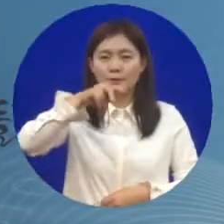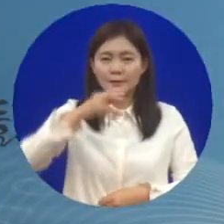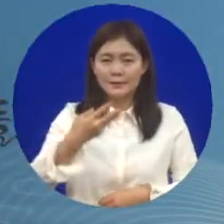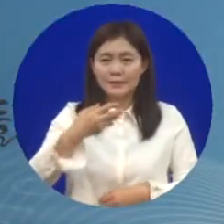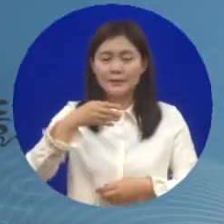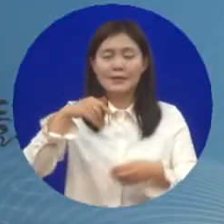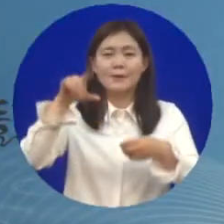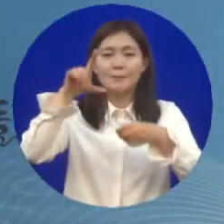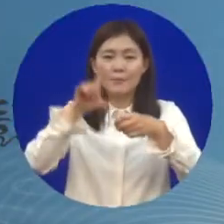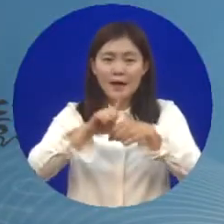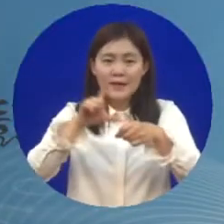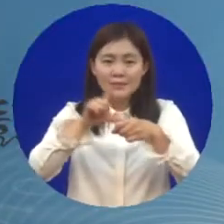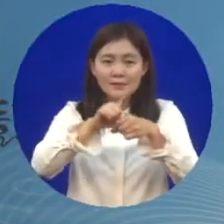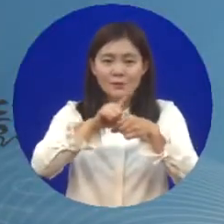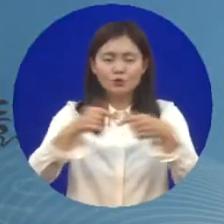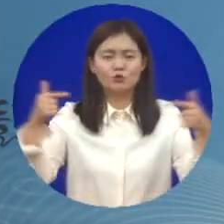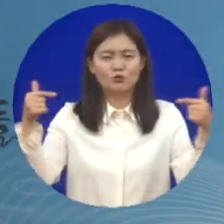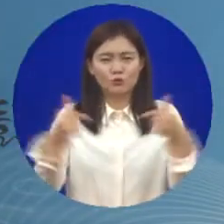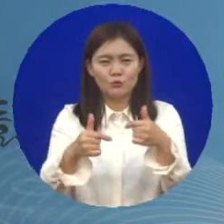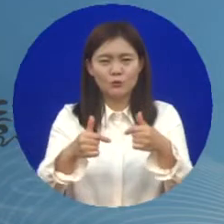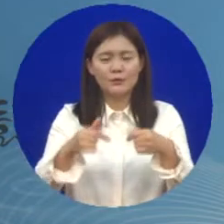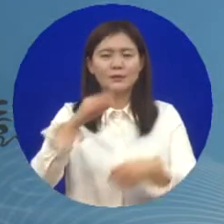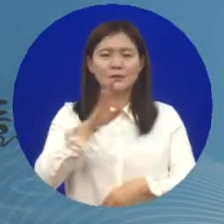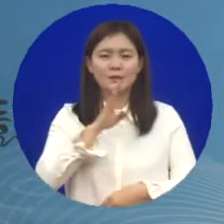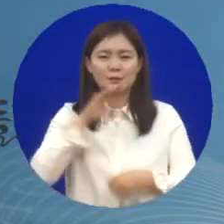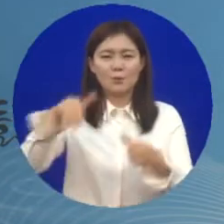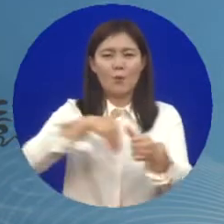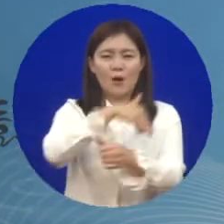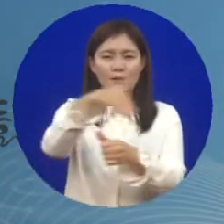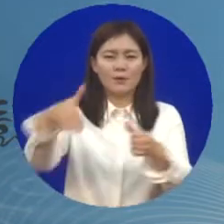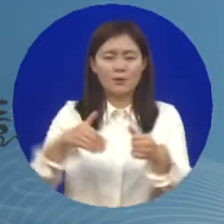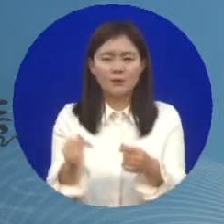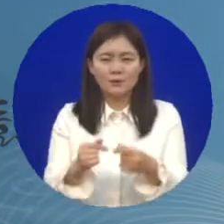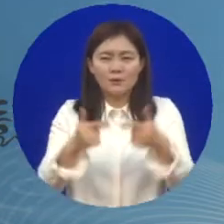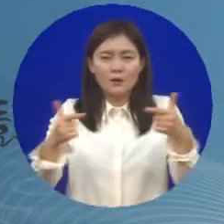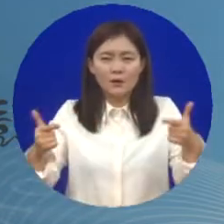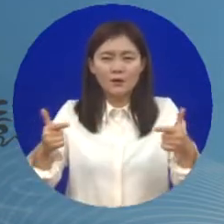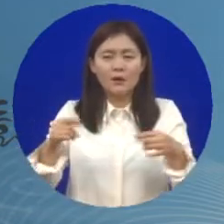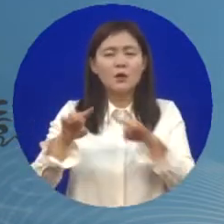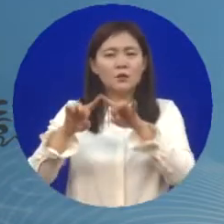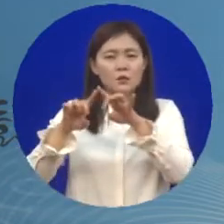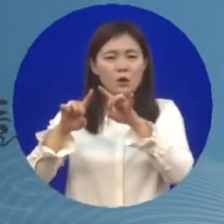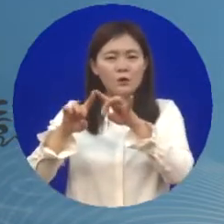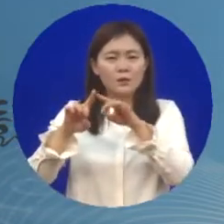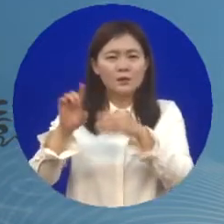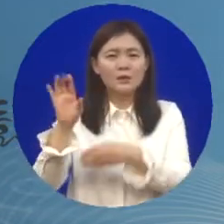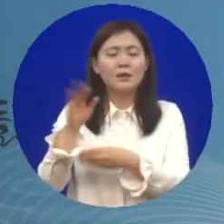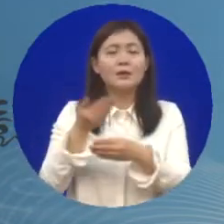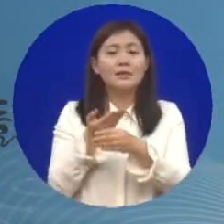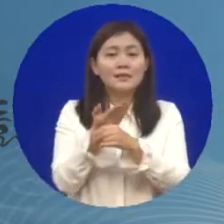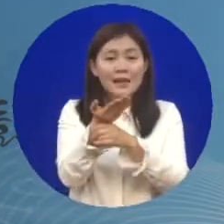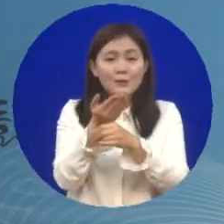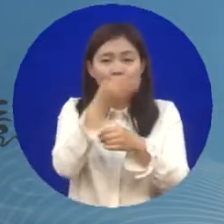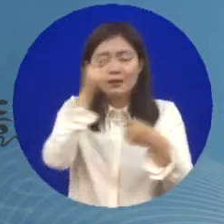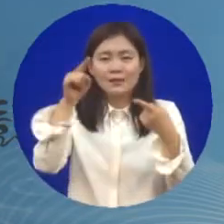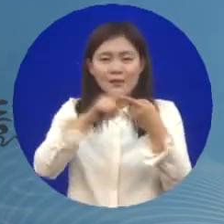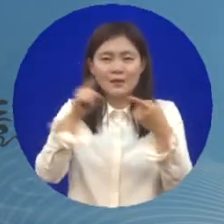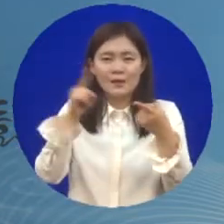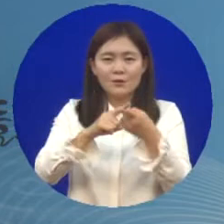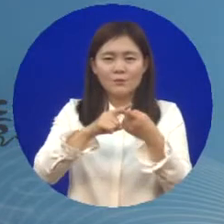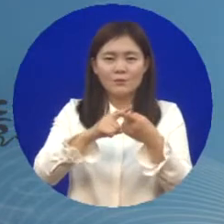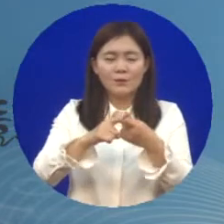온실가스와 미세먼지를 크게 줄여 친환경적이고 충전 인프라도 확대되고 있어 전기 자동차에 대한 관심과